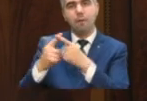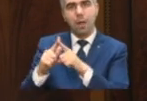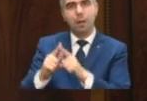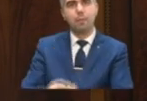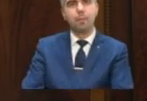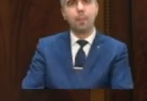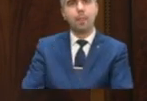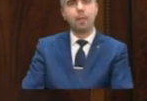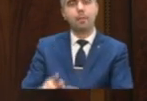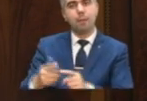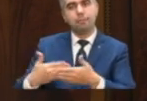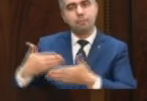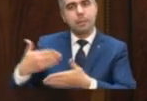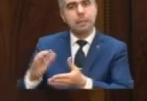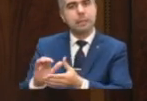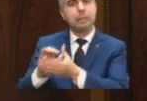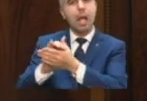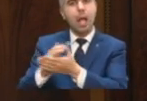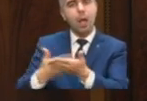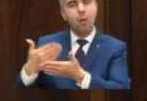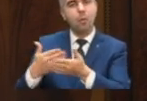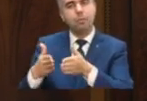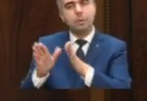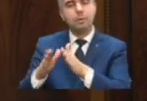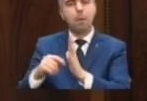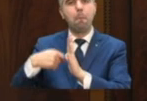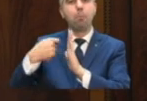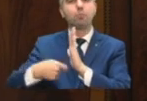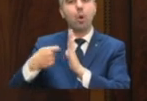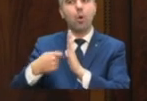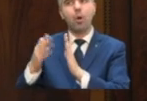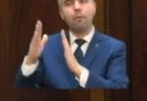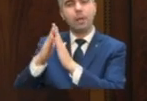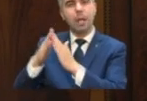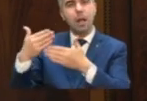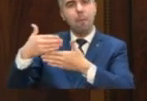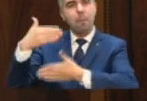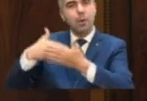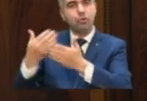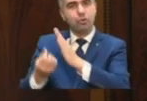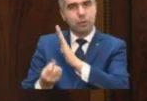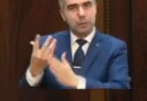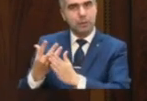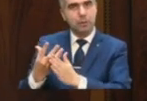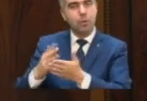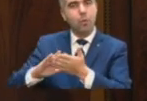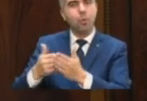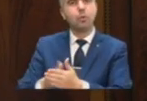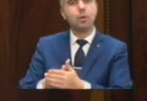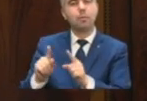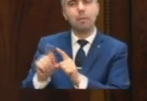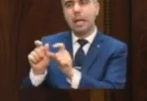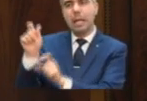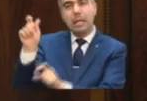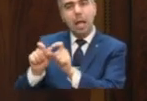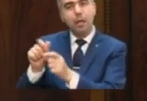كما كيقولوا ديال لينوفاسيون، باش يخرجوا مشاريع سكنيه كتلائم مع الوضعيه الحاليه وكتلائم ايضا مع القدره